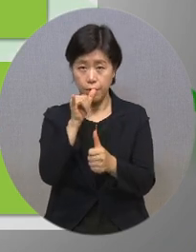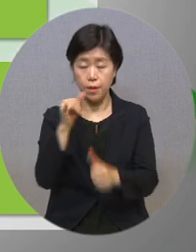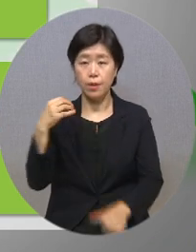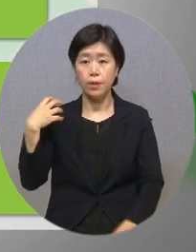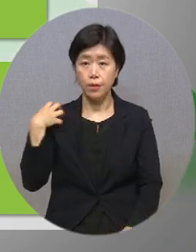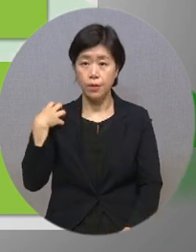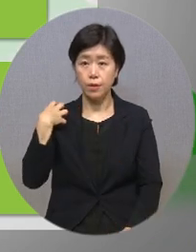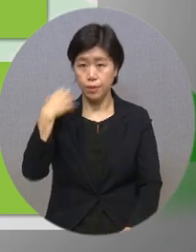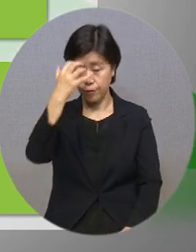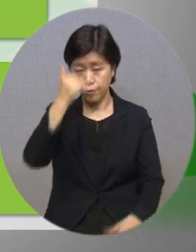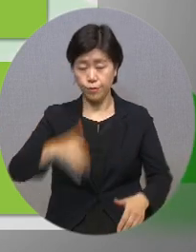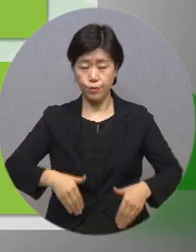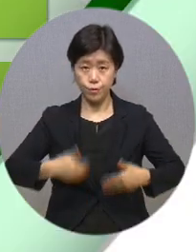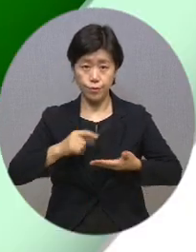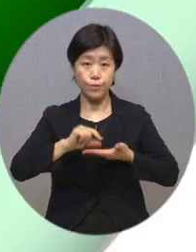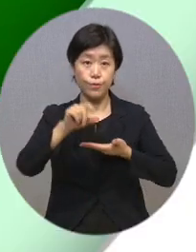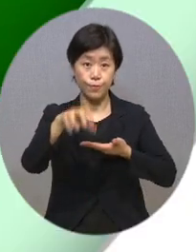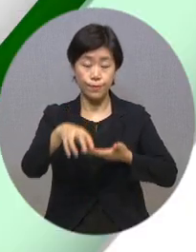충남지사입니다.